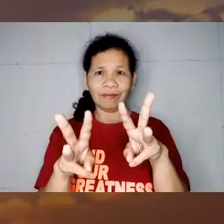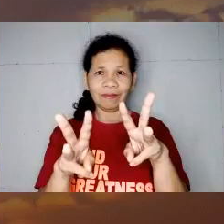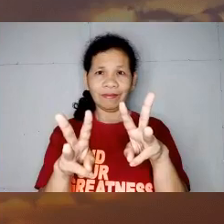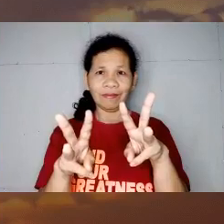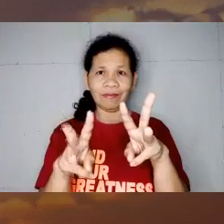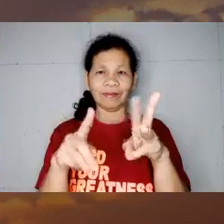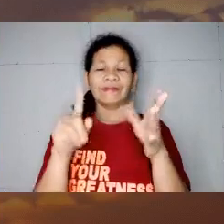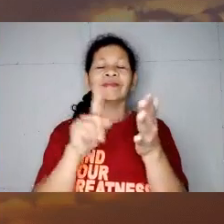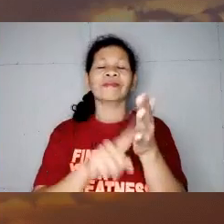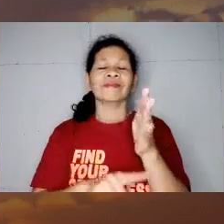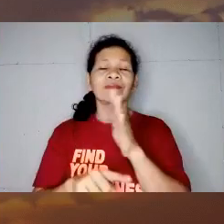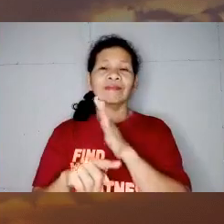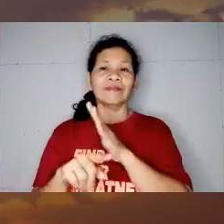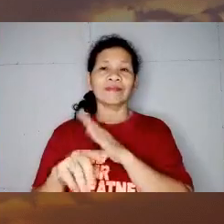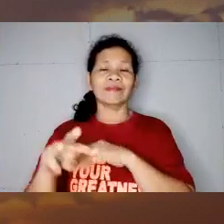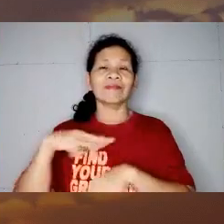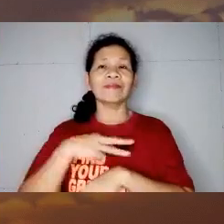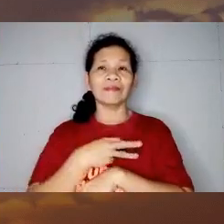kanilang kabutihan,